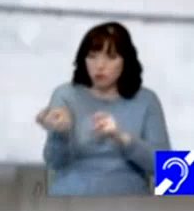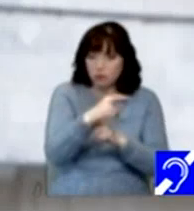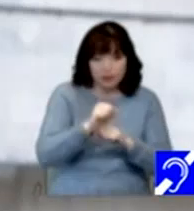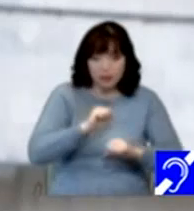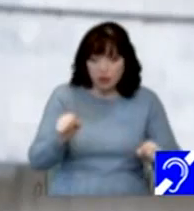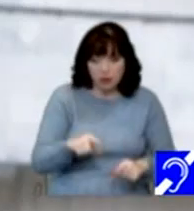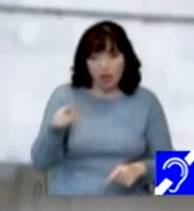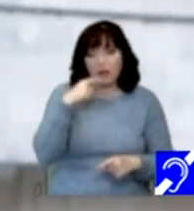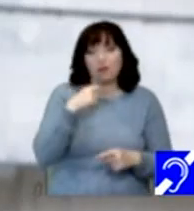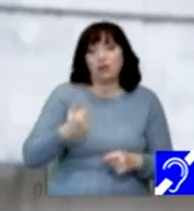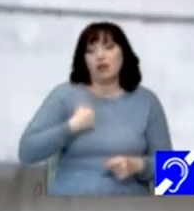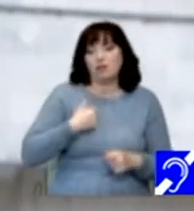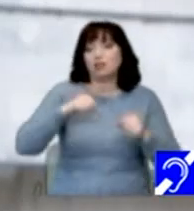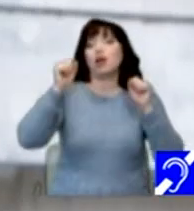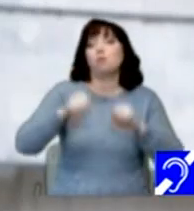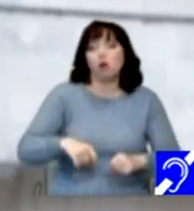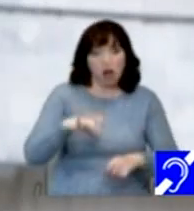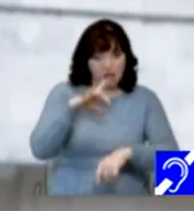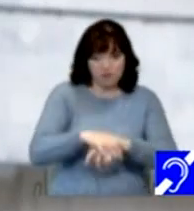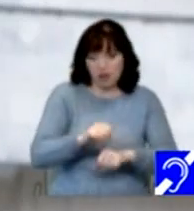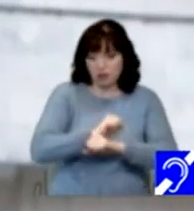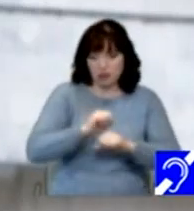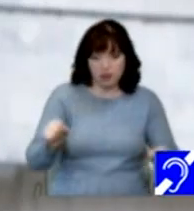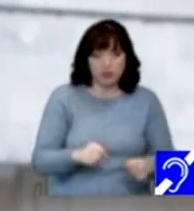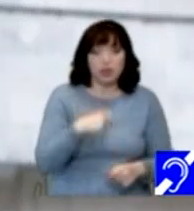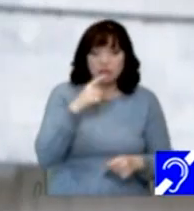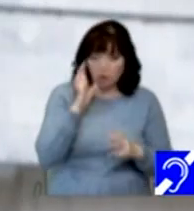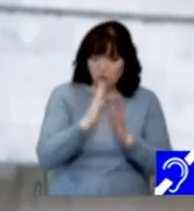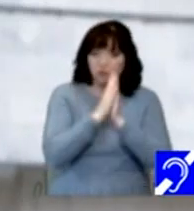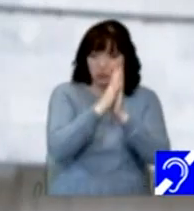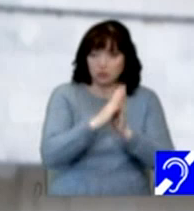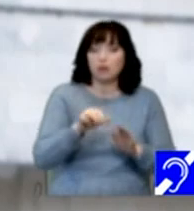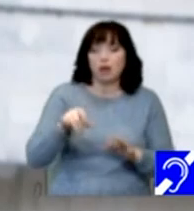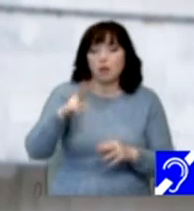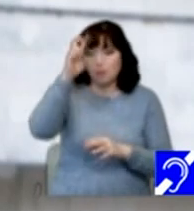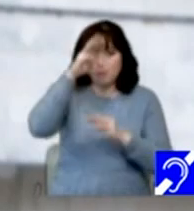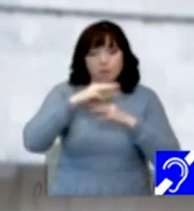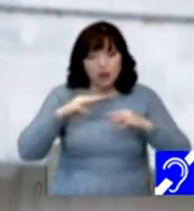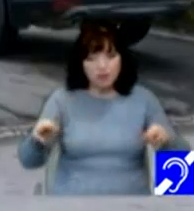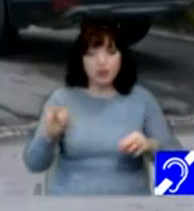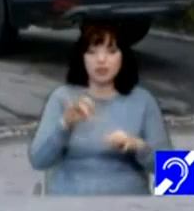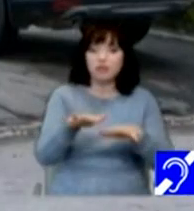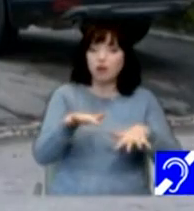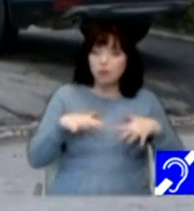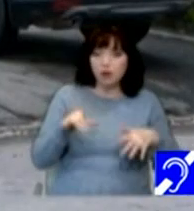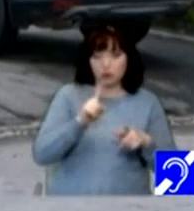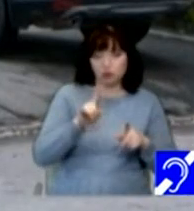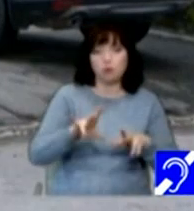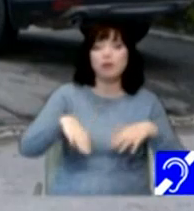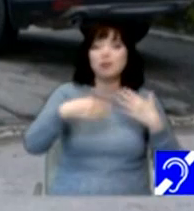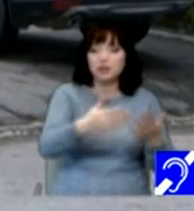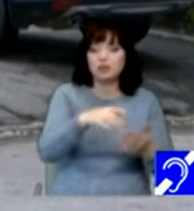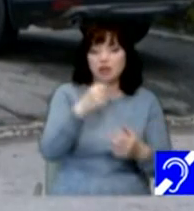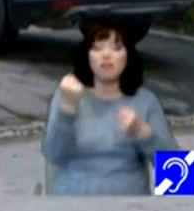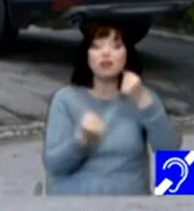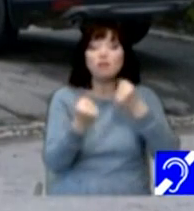Nu. Direcția Transport a Primăriei Chișinău a anunțat că va transmite o solicitare Guvernului și Parlamentului de a pune la dispoziție șoferilor